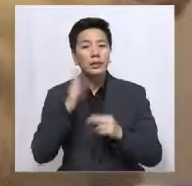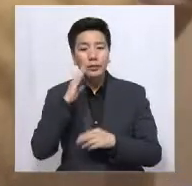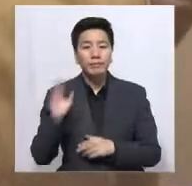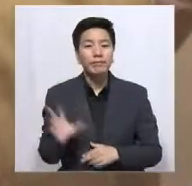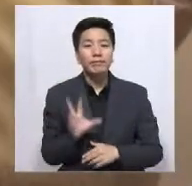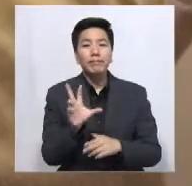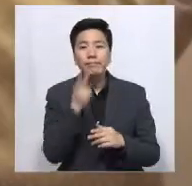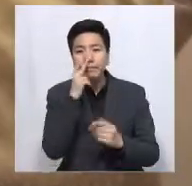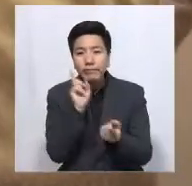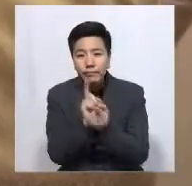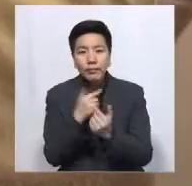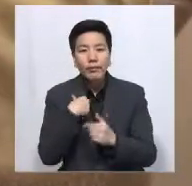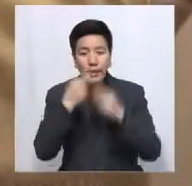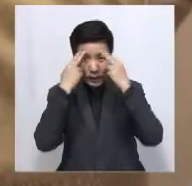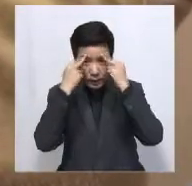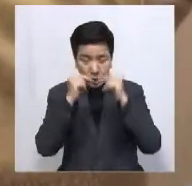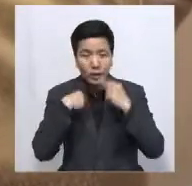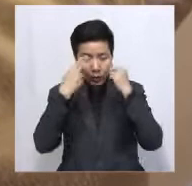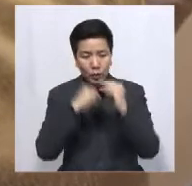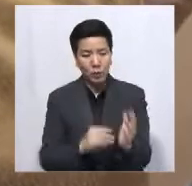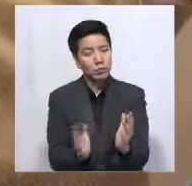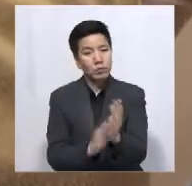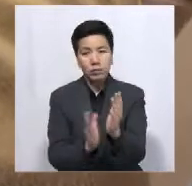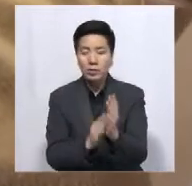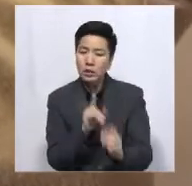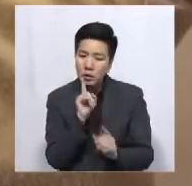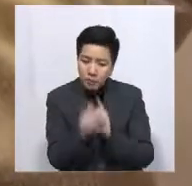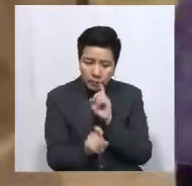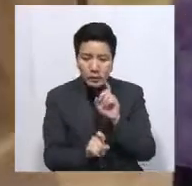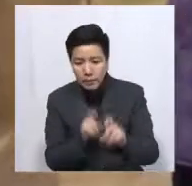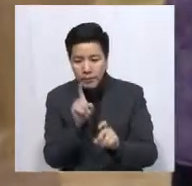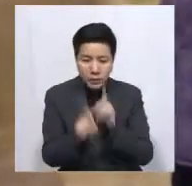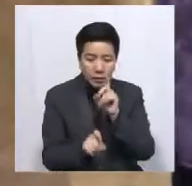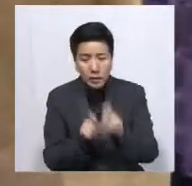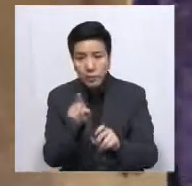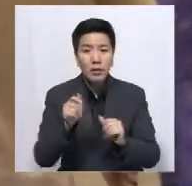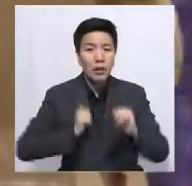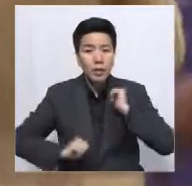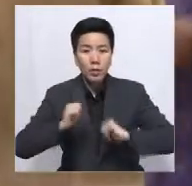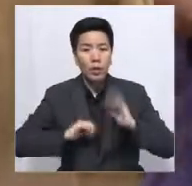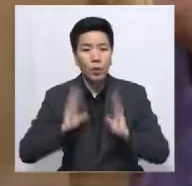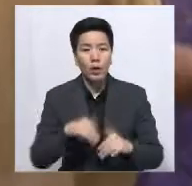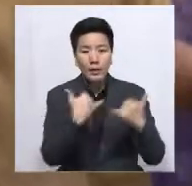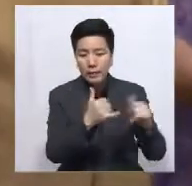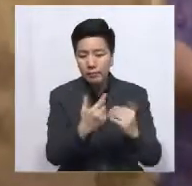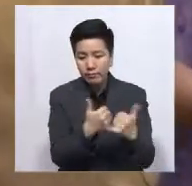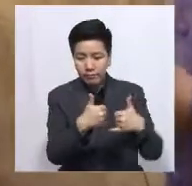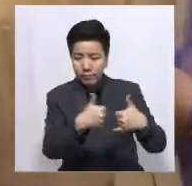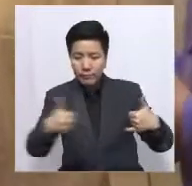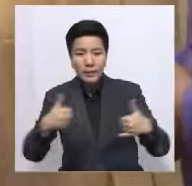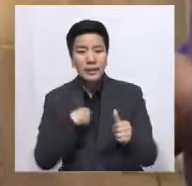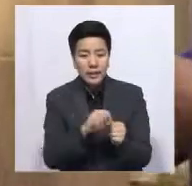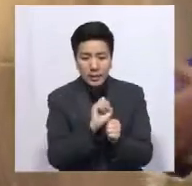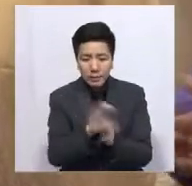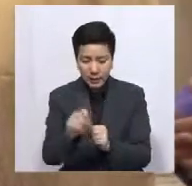กรัฐมนตรีโดยนายกรัฐมนตรีได้ชื่นชมและซักถามเกี่ยวกับละครและการแสดงของนักแสดงแต่ละคนและแนะนำ